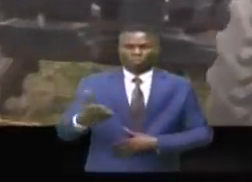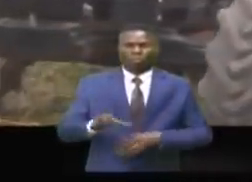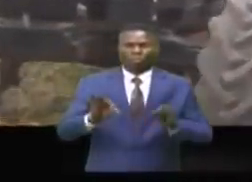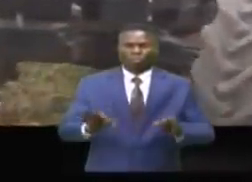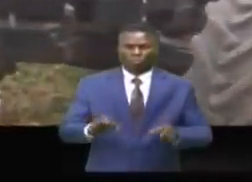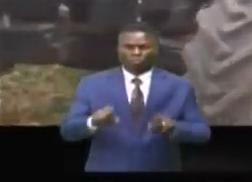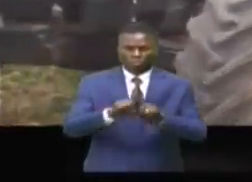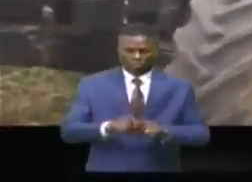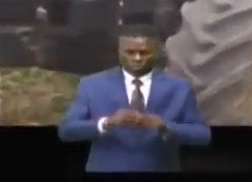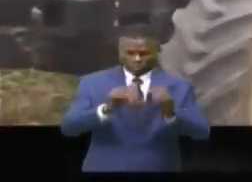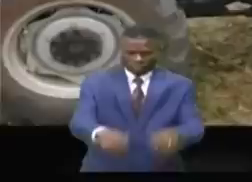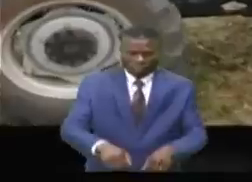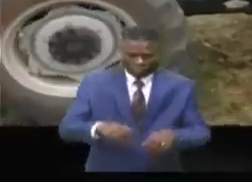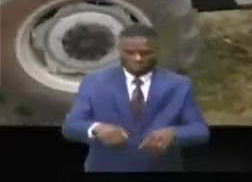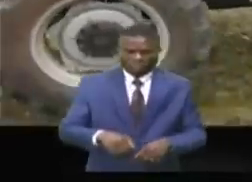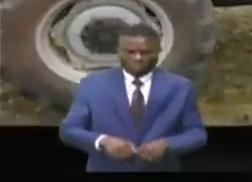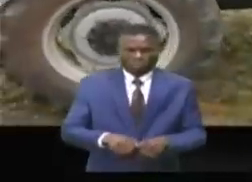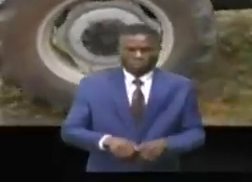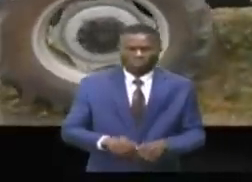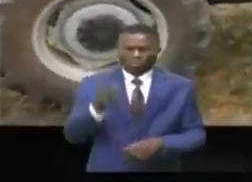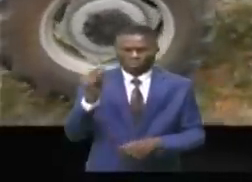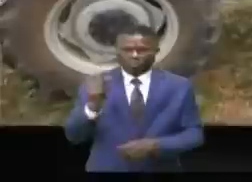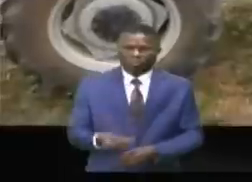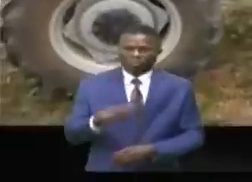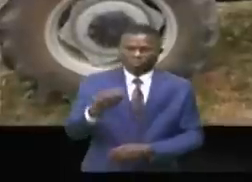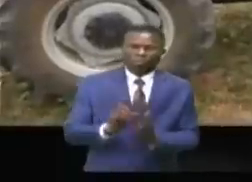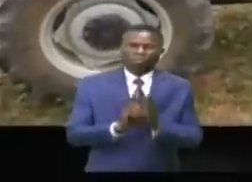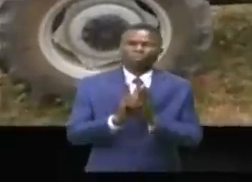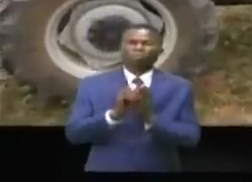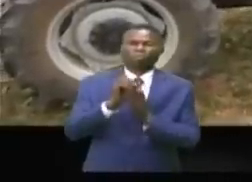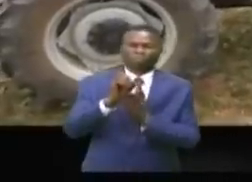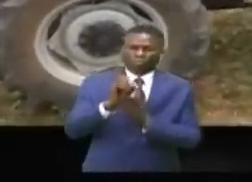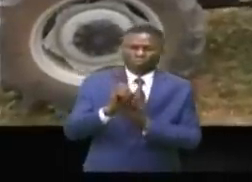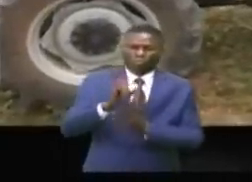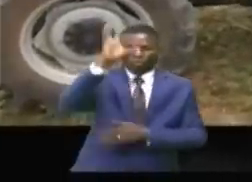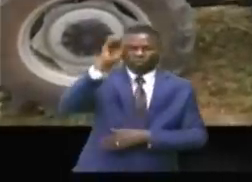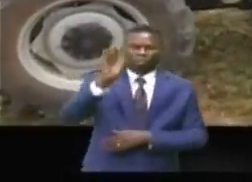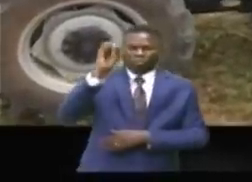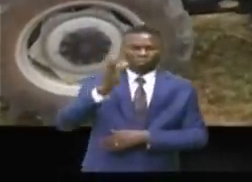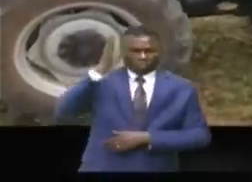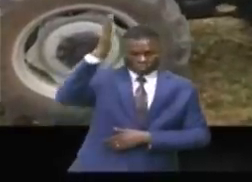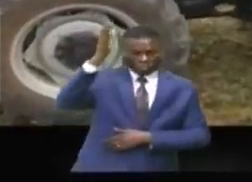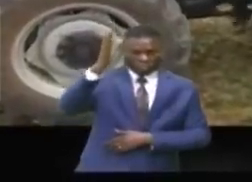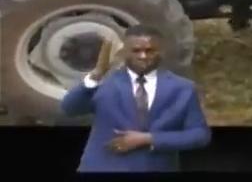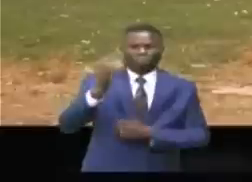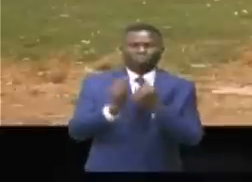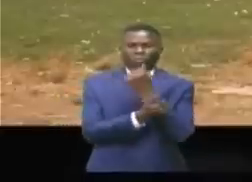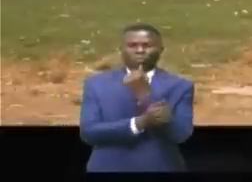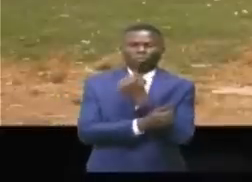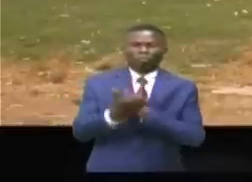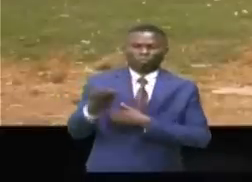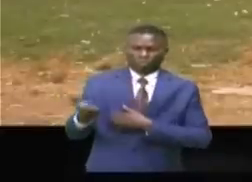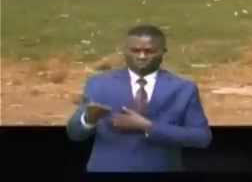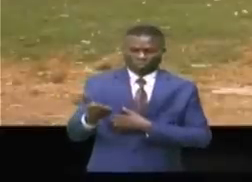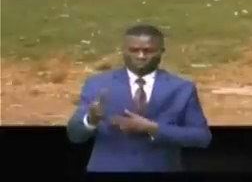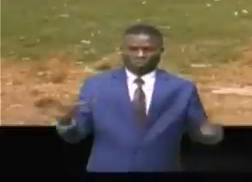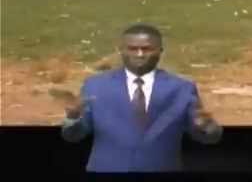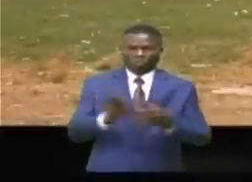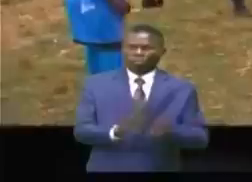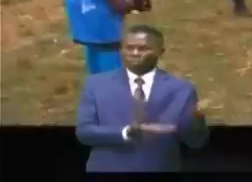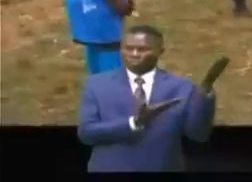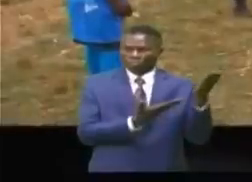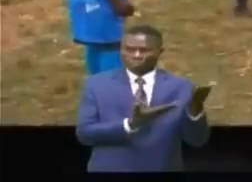ainsi labouré va accueillir la semence qui aboutira à la récolte à la prochaine saison agricole. Liant l'utile